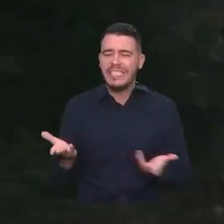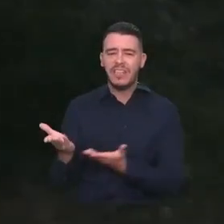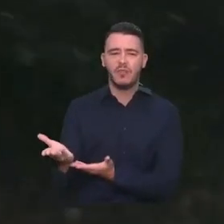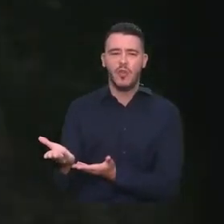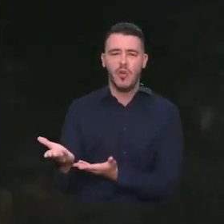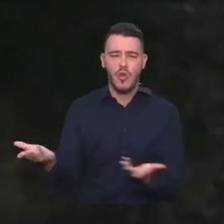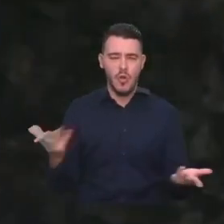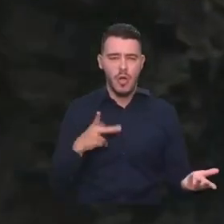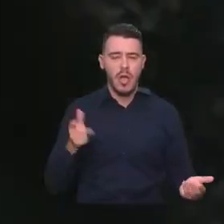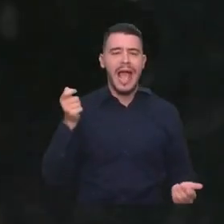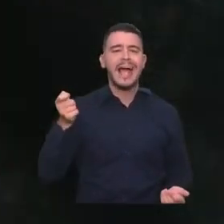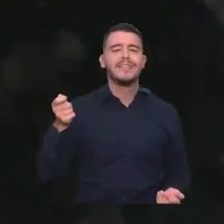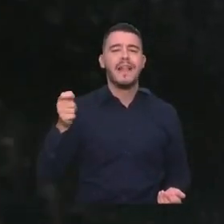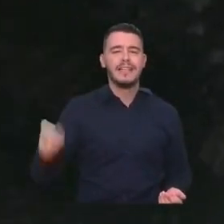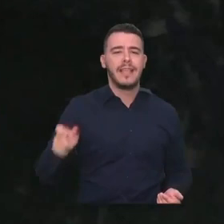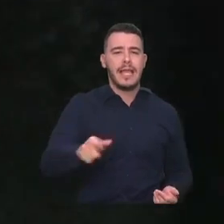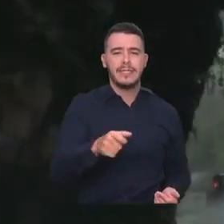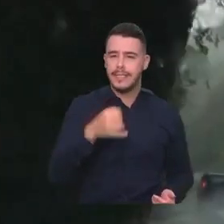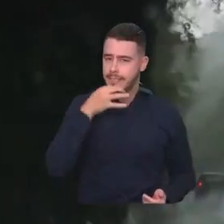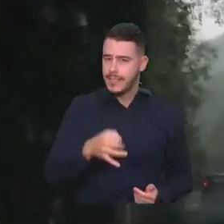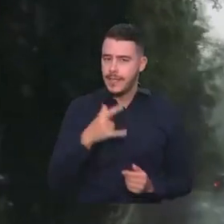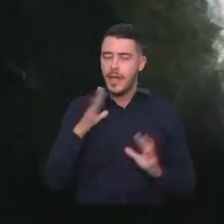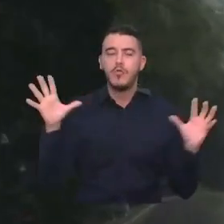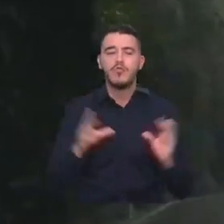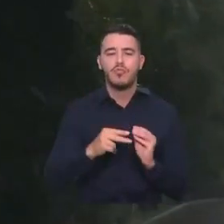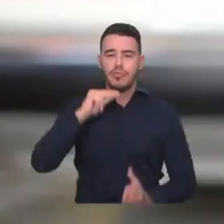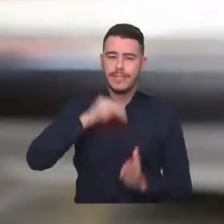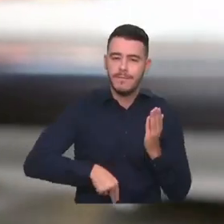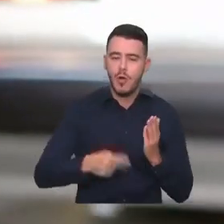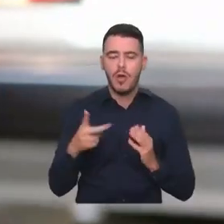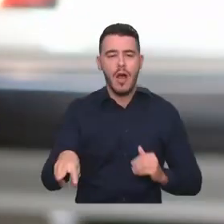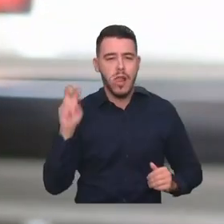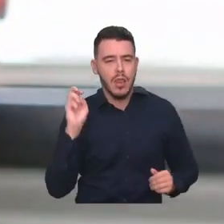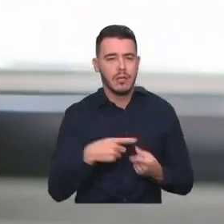όσα ισχύουν για όλα τα αυτοκίνητα που ασφαλίζονται και για περίπτωση κλοπής.